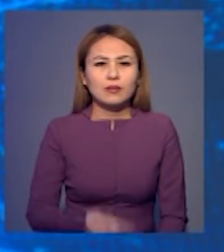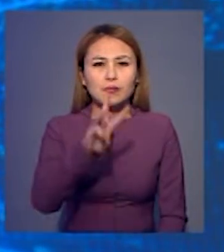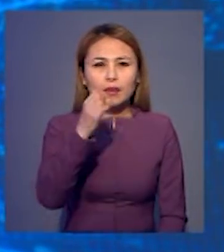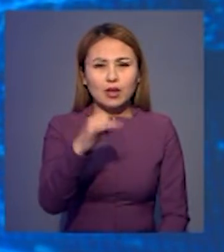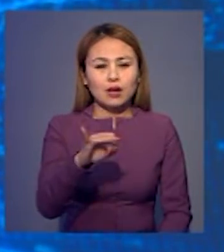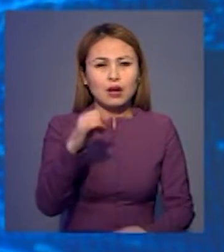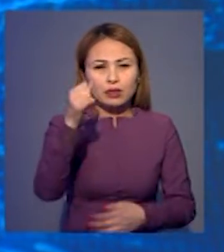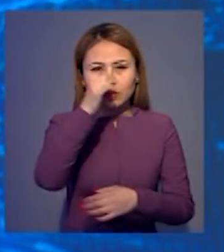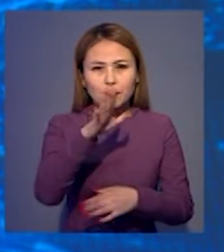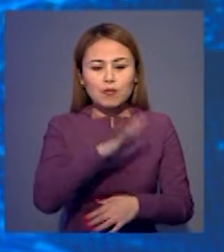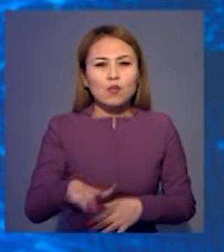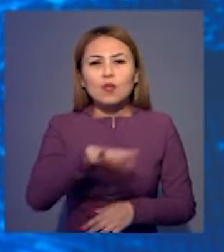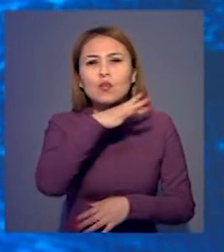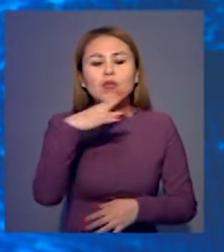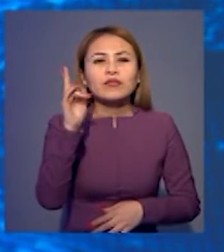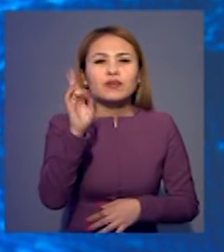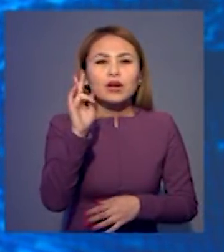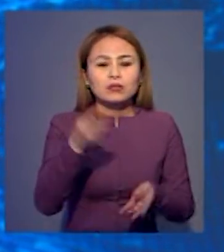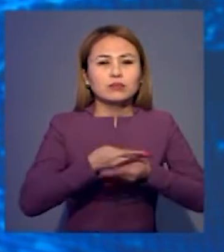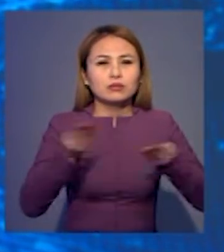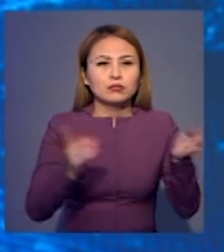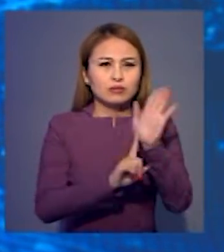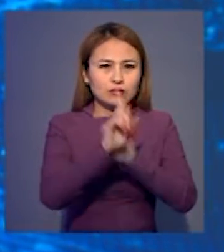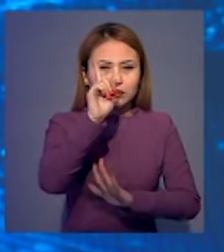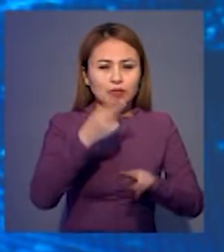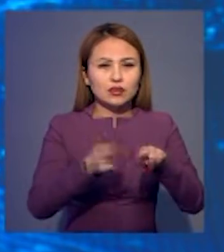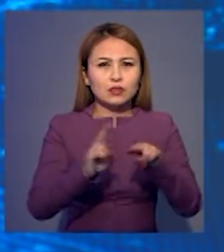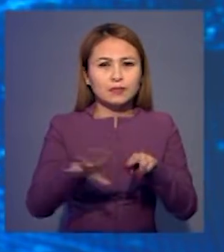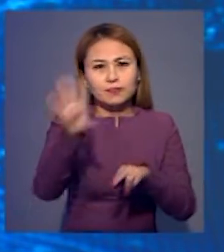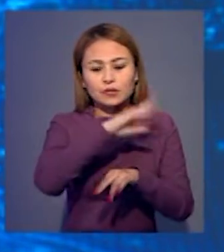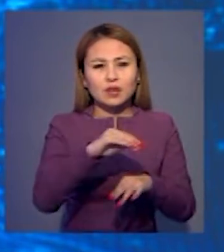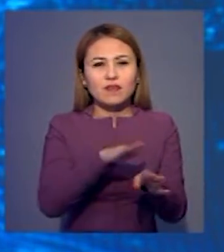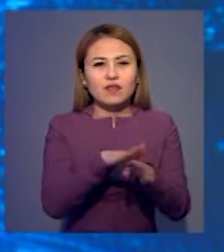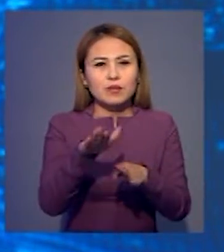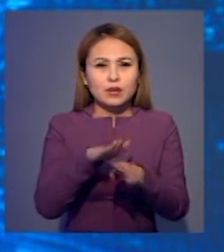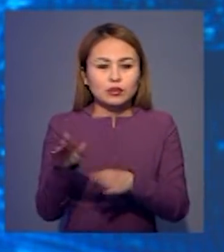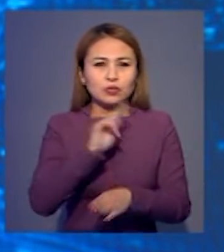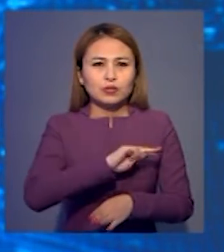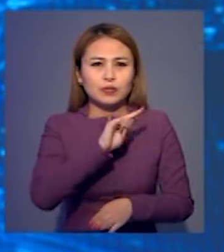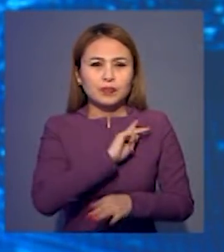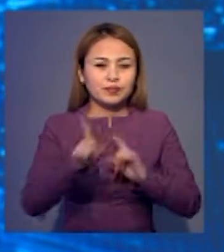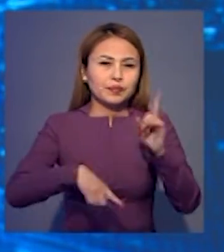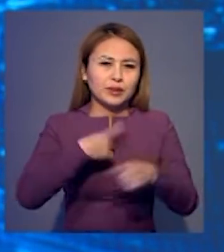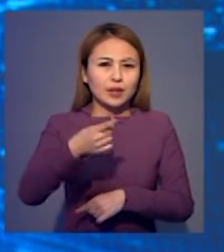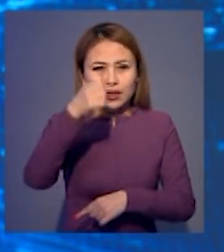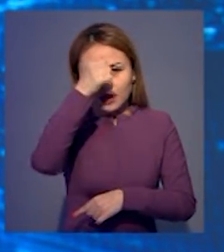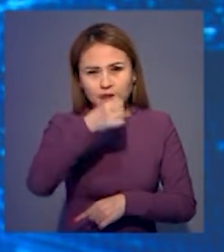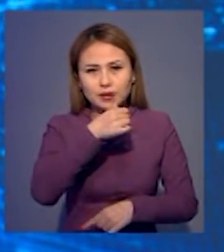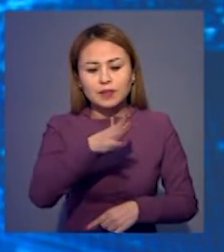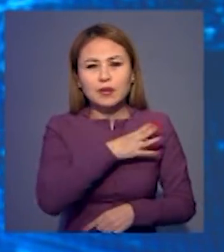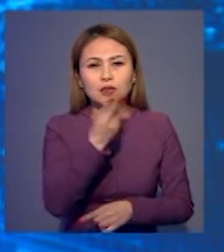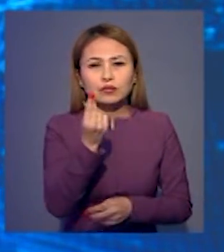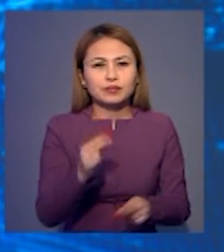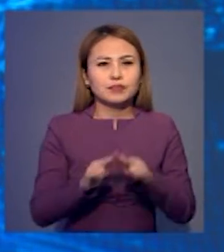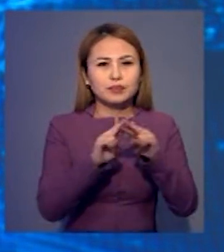Мамыр айында көпбалалы аналарға пәтерлер беріле бастайды. Жергілікті әкімдіктер жүзеге асыруы тиіс жұмыстарға келер айда